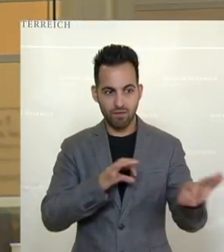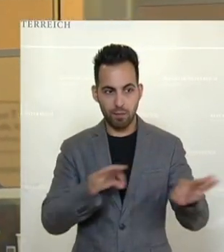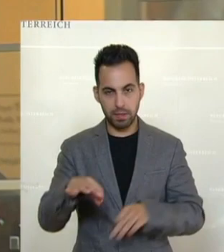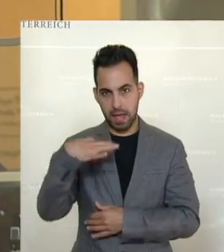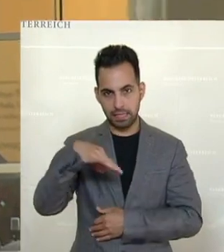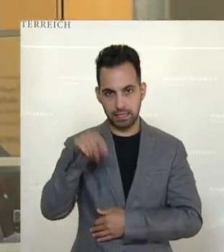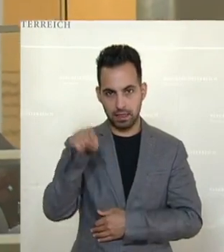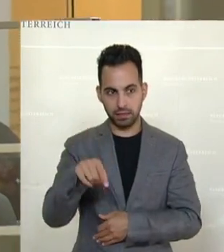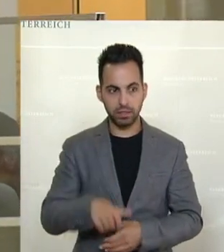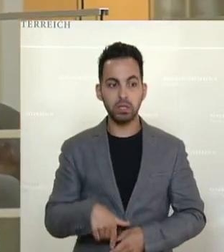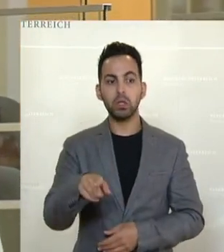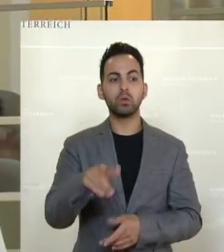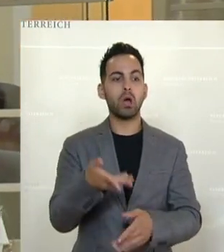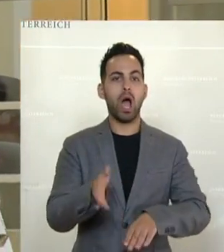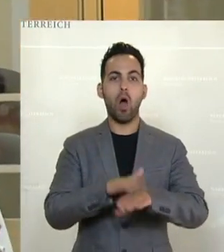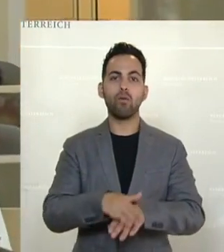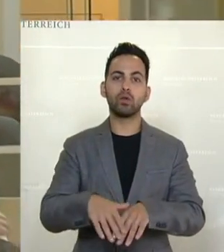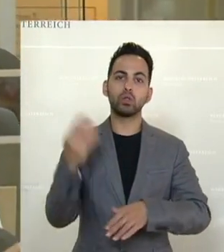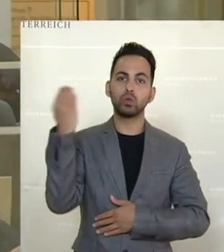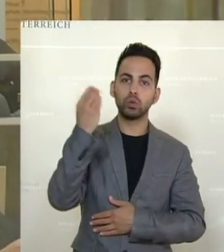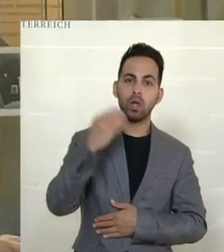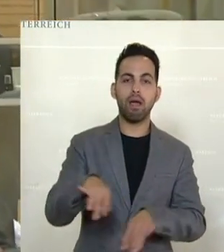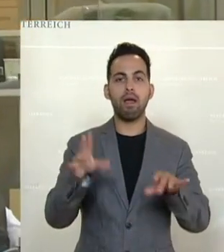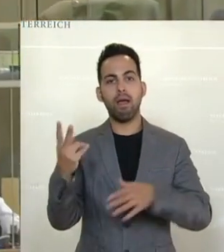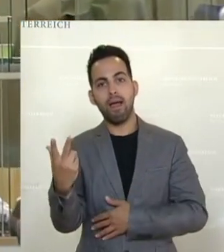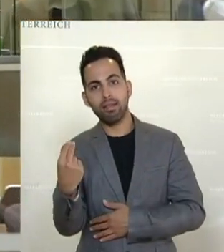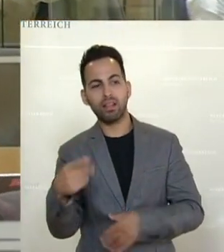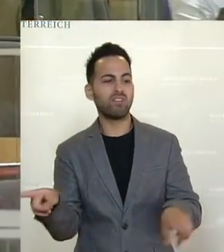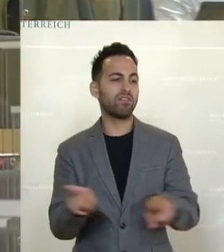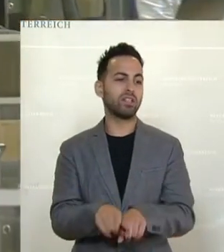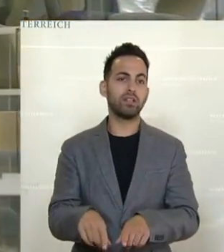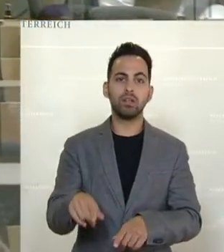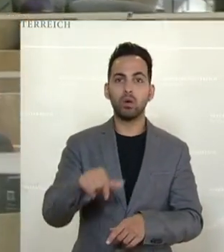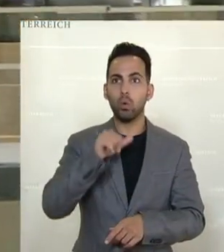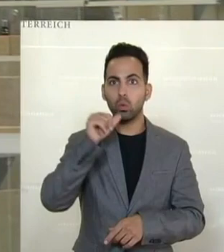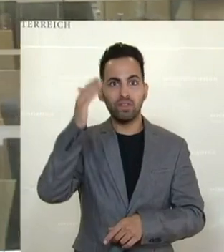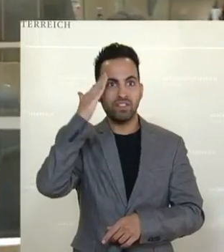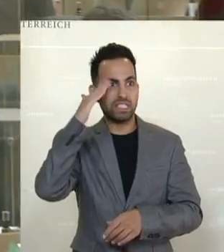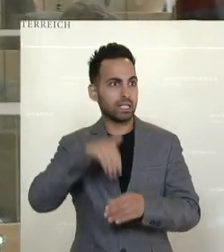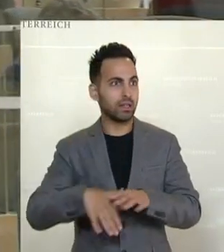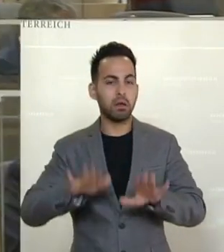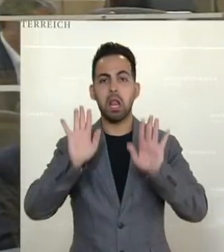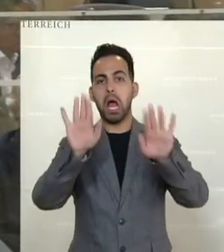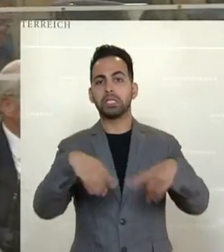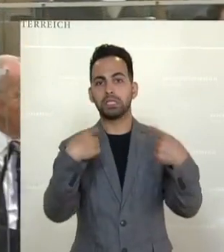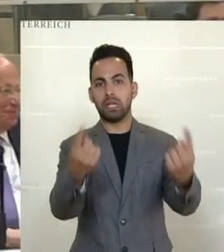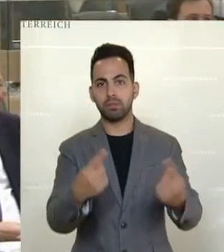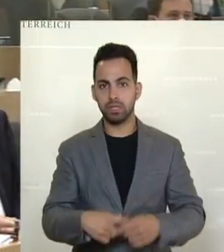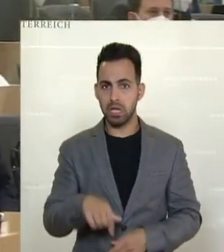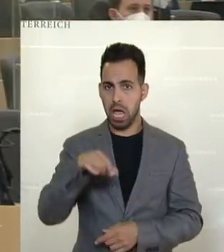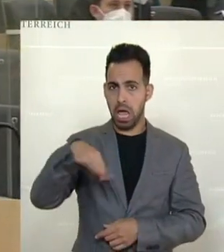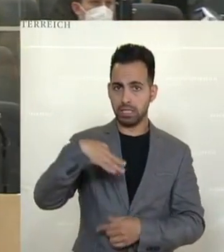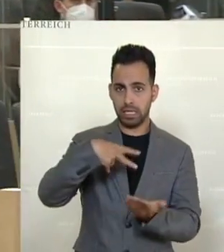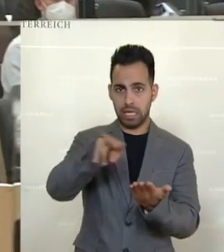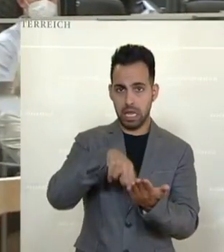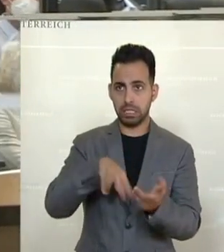Sie lassen die Schüler, Sie lassen die Eltern, Sie lassen die Lehrer in Ungewissheit. Das Einzige, Herr Bundesminister, was ich immer wieder lese, ist die Frage